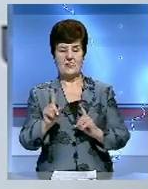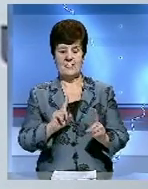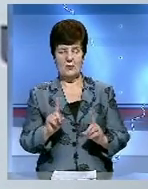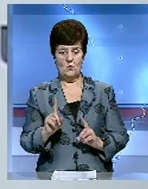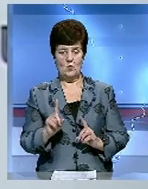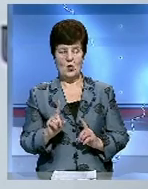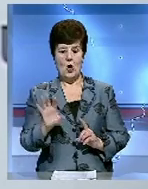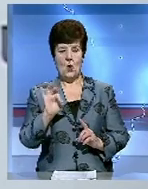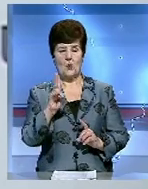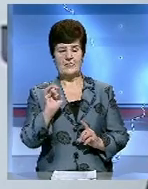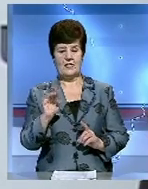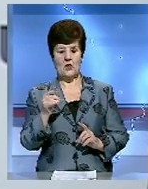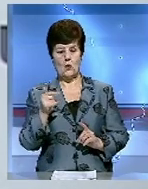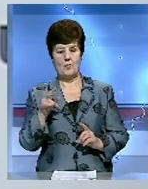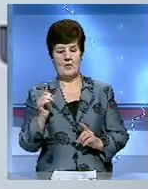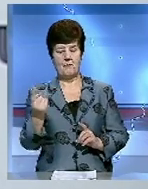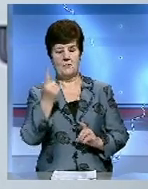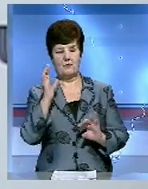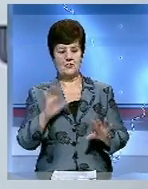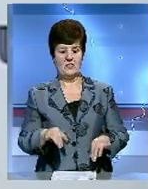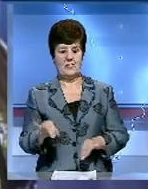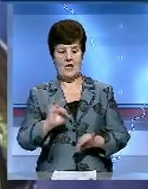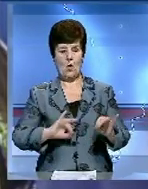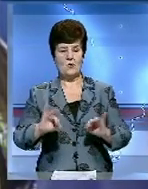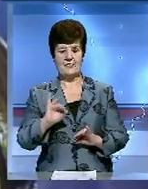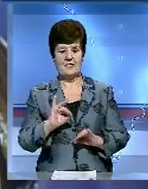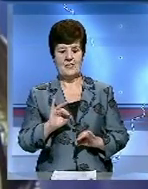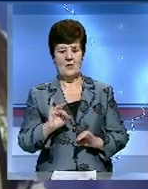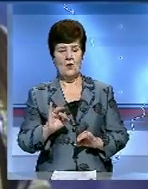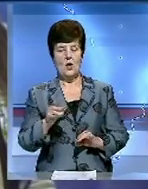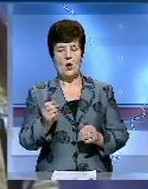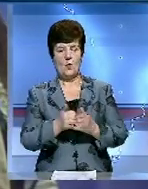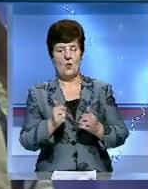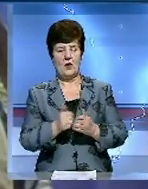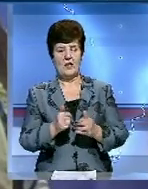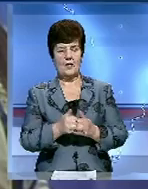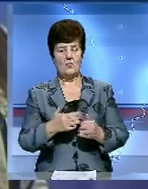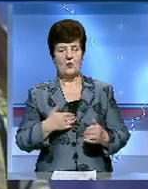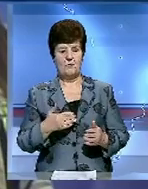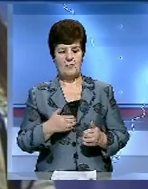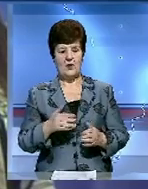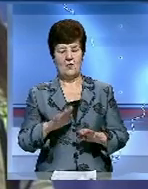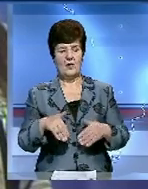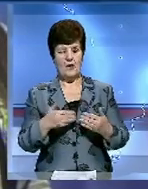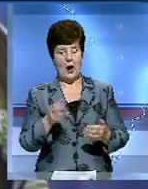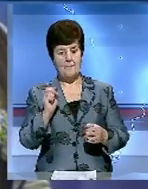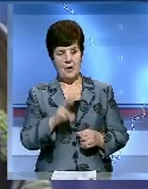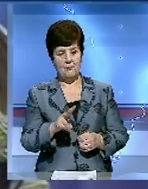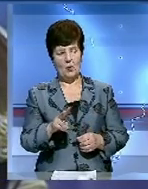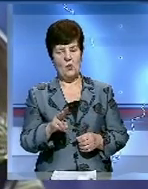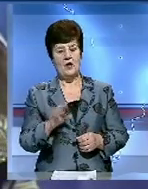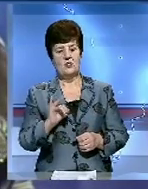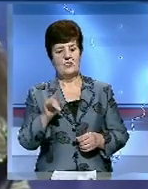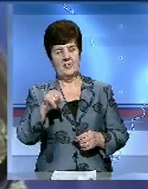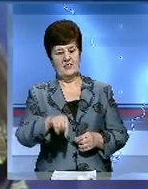Oksana Gumenă, prima președintă a Consiliului, colegul meu Andrei Brighidin, care e membru Consiliului și este aici pe